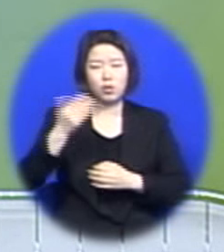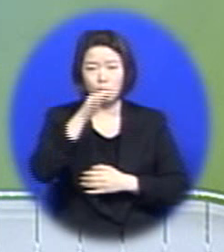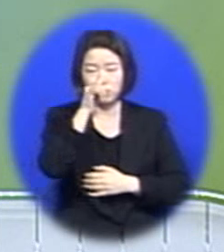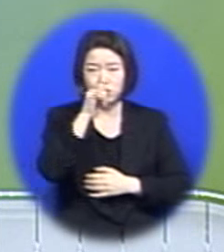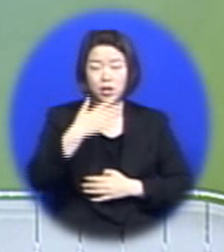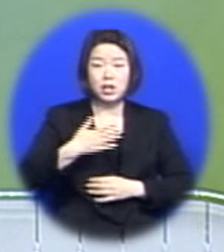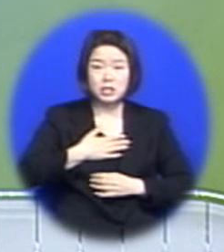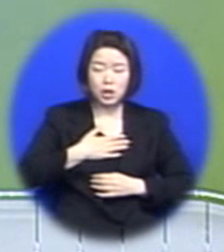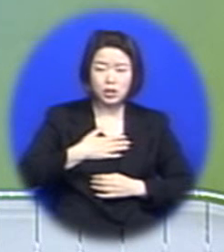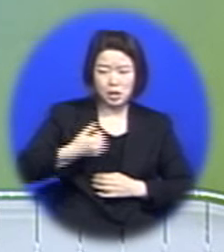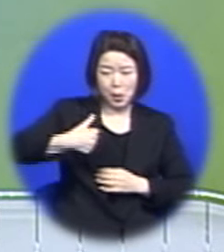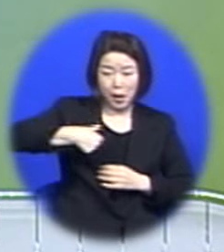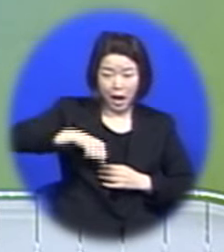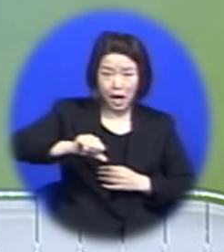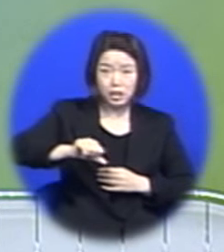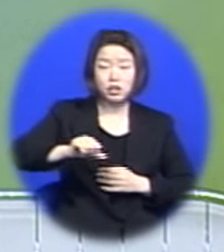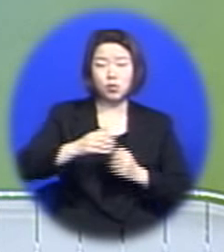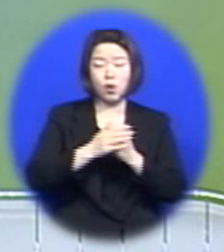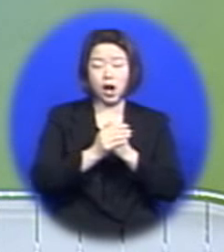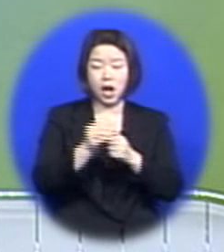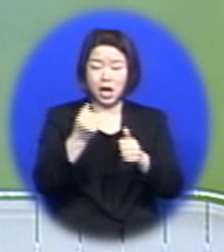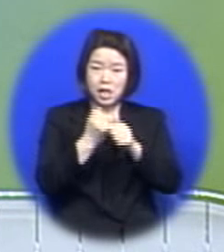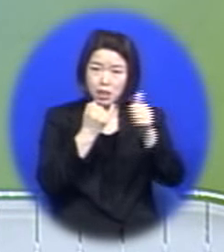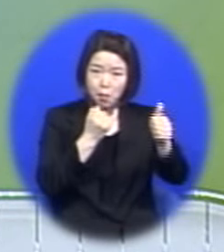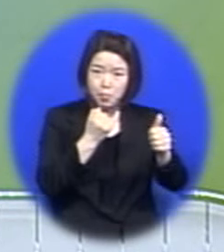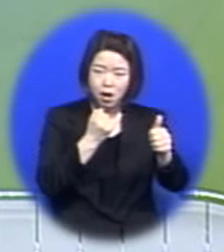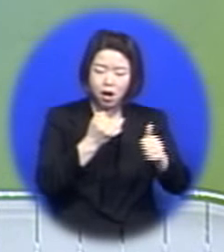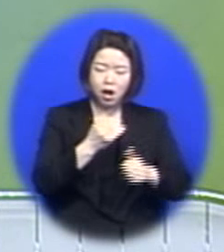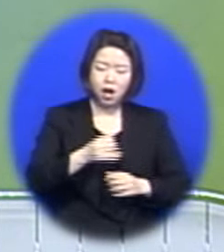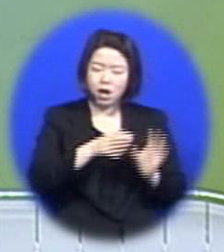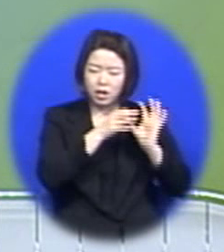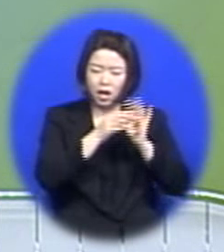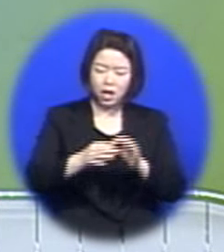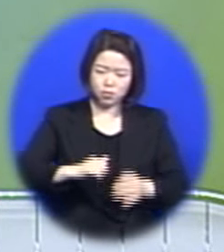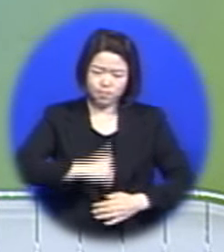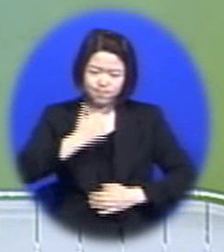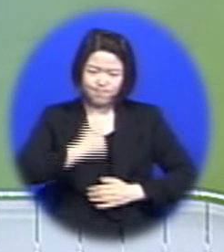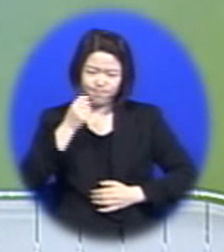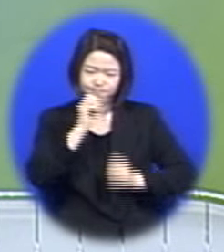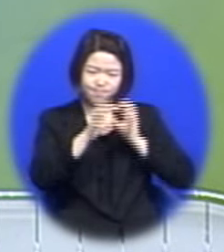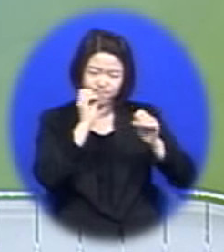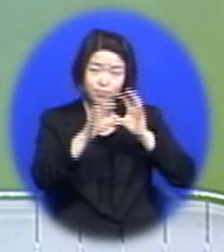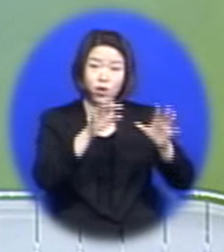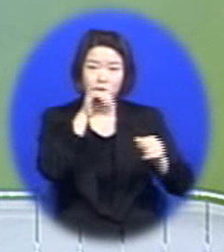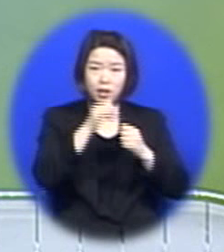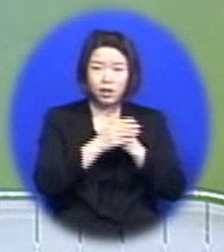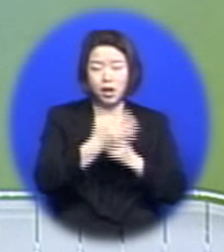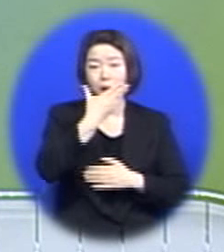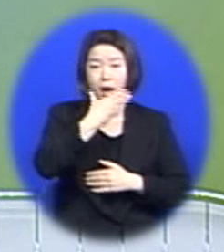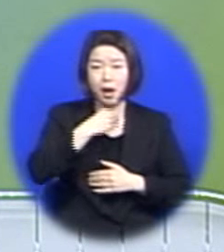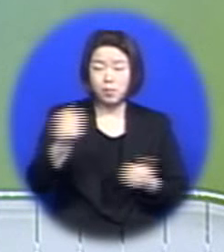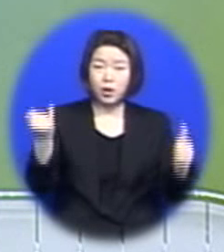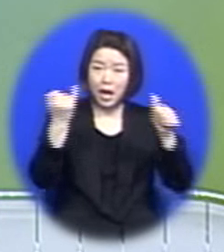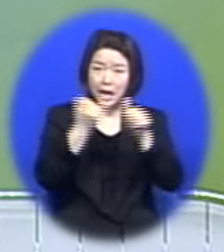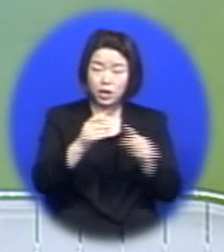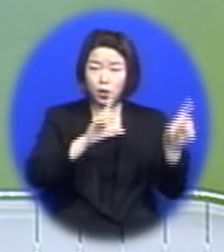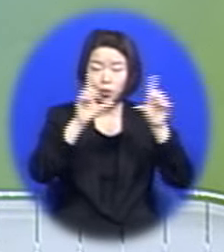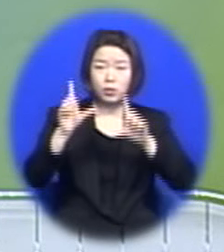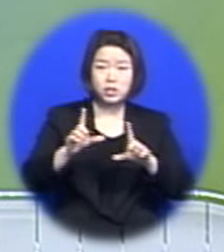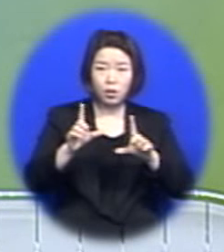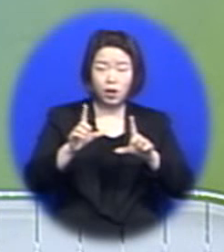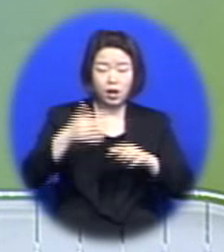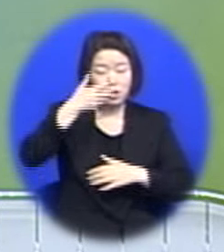남편과 아들에게 죽일 듯이 화를 퍼부었습니다. 행복한 결혼 생활을 꿈꿨는데 정말